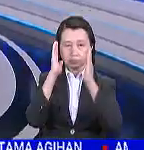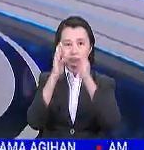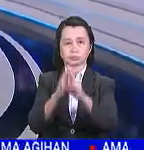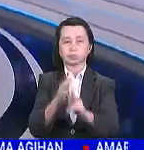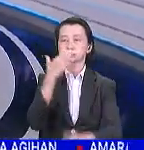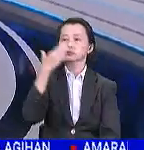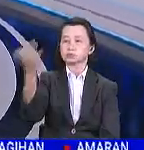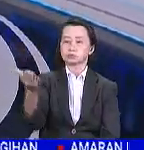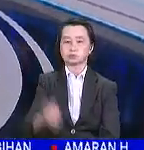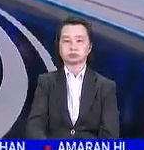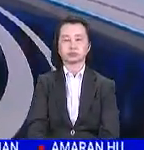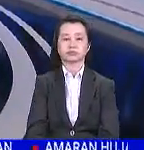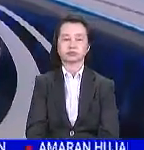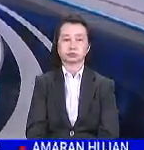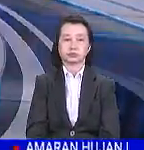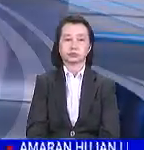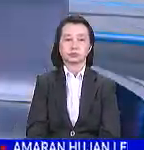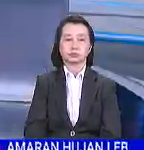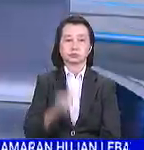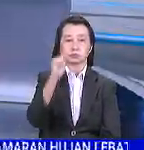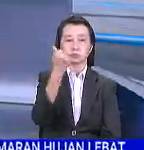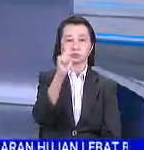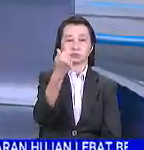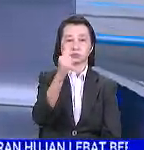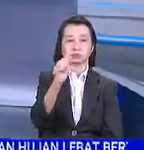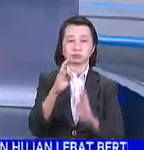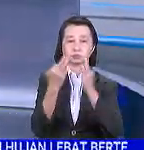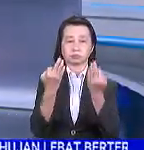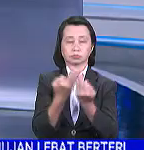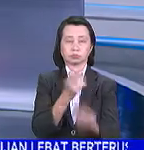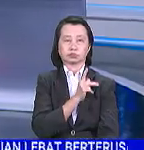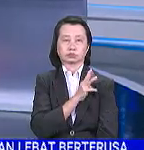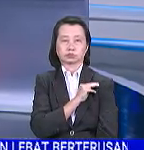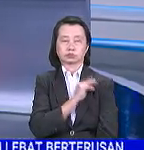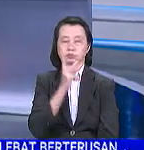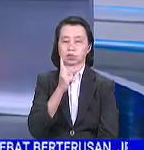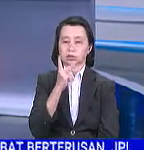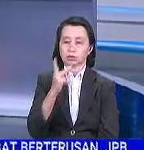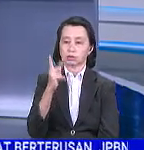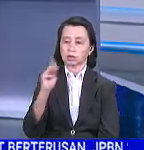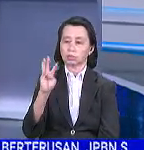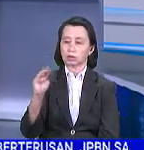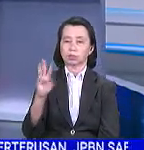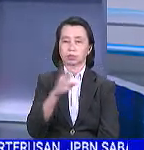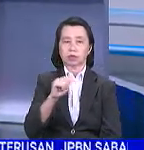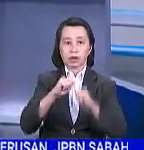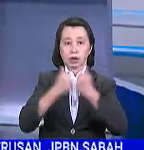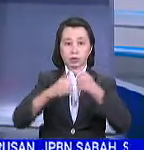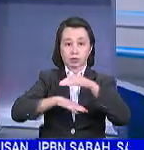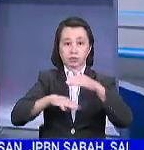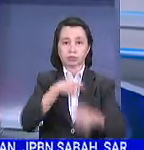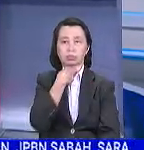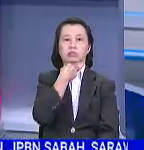Pahang. Terima kasih. 10 keluarga warga Kementerian Komunikasi dan Multimedia serta agensi di bawahnya